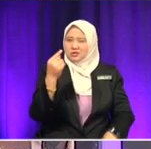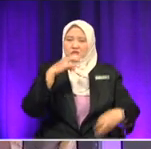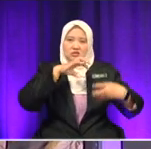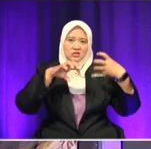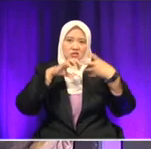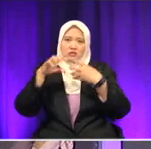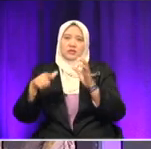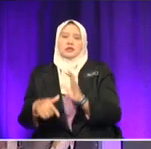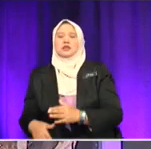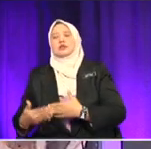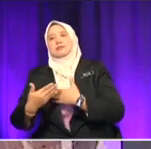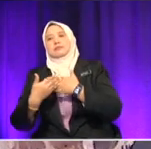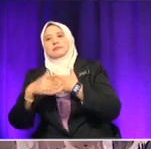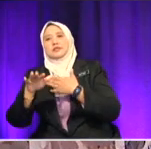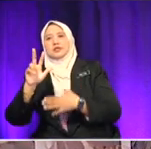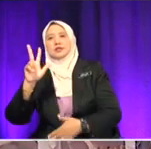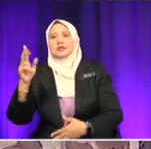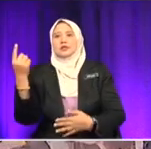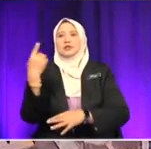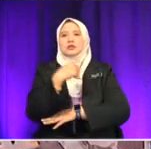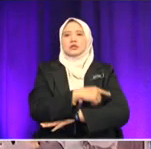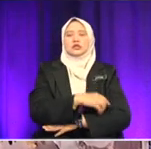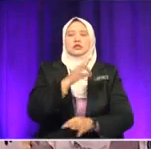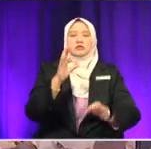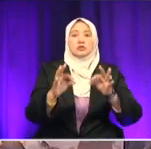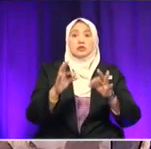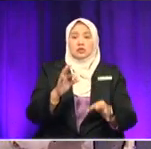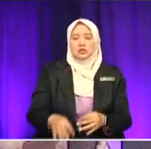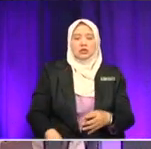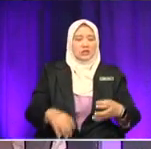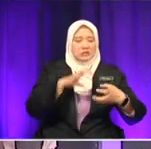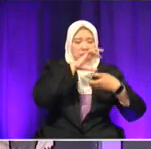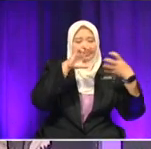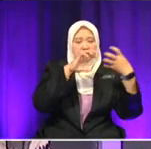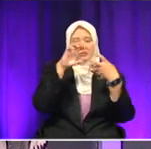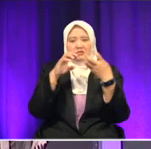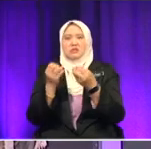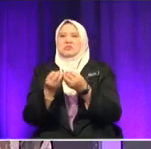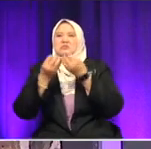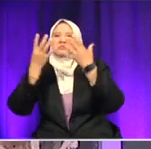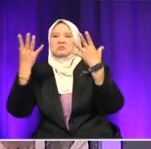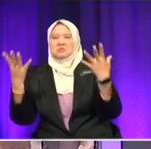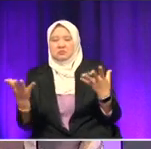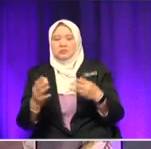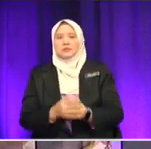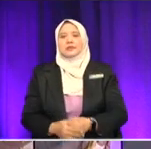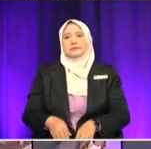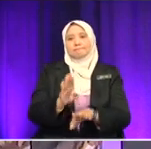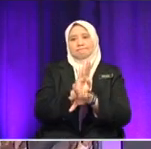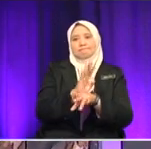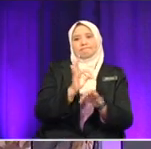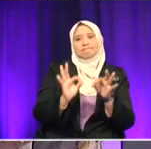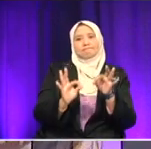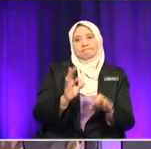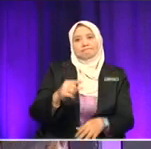kan? Kalau keruh maksudnya apa? Banyak bakteria. Bagus, Irfan. Banyak bakteria. Kalau Q, kurang bakteria. Okey, mari kita